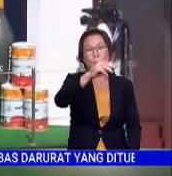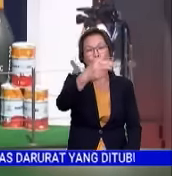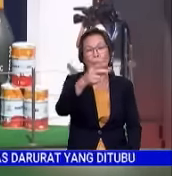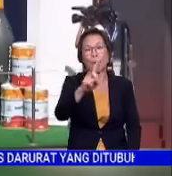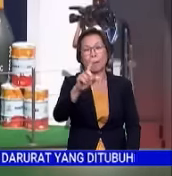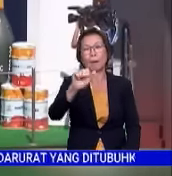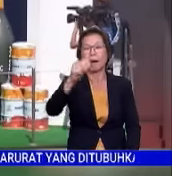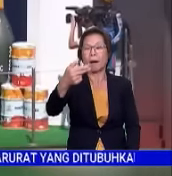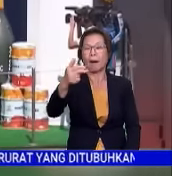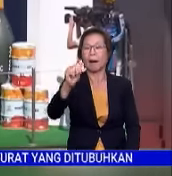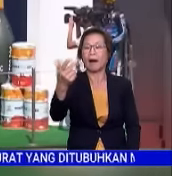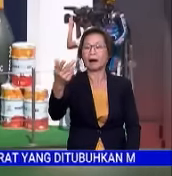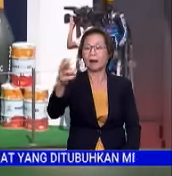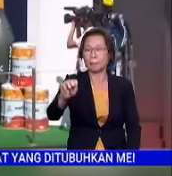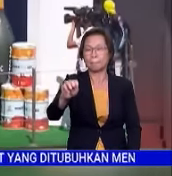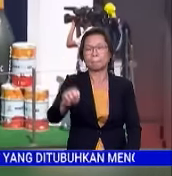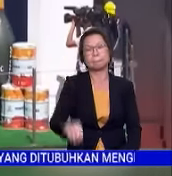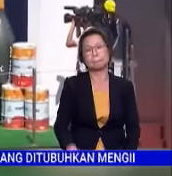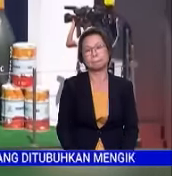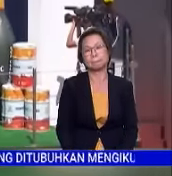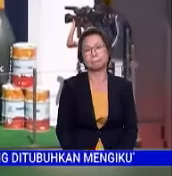Hakim Danish Ramli.